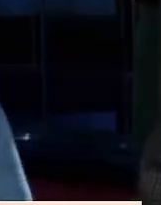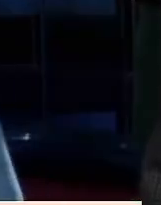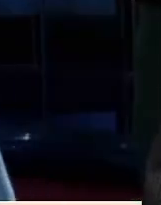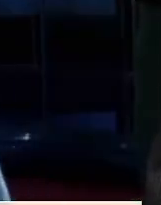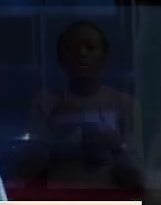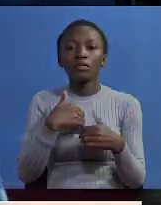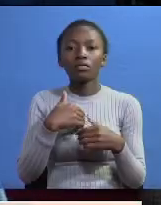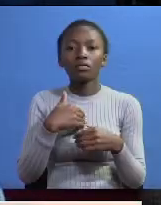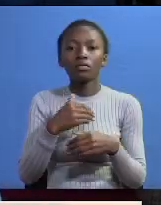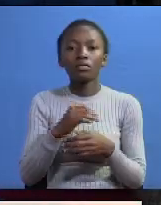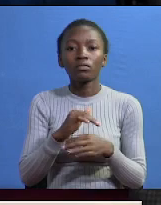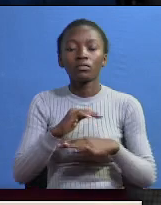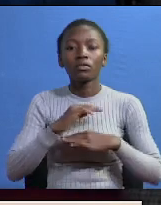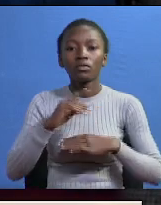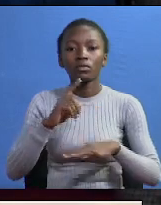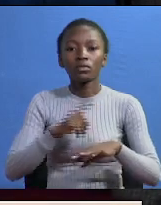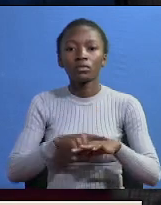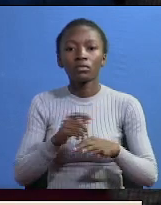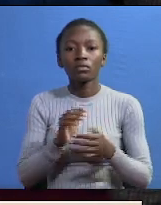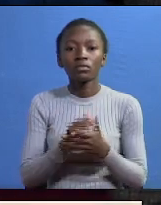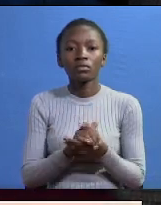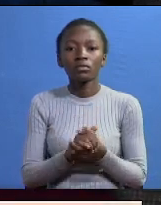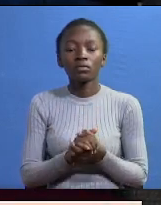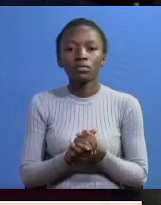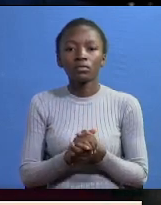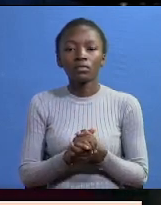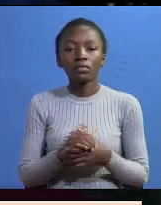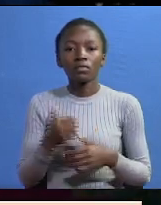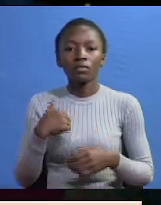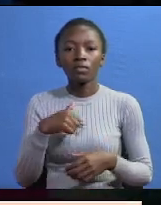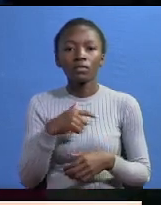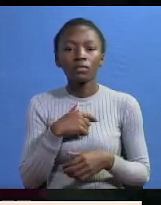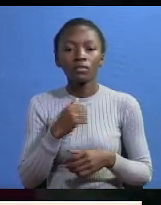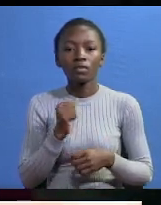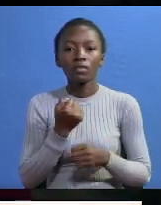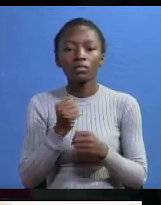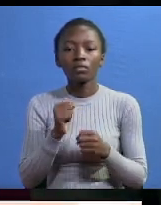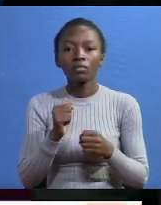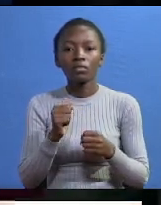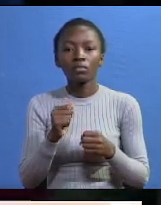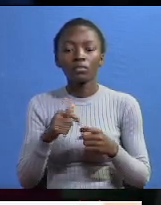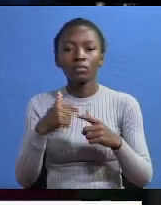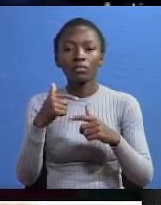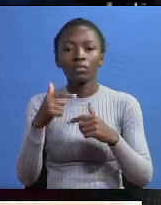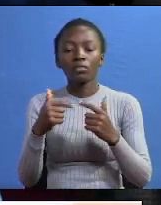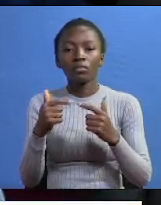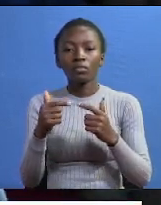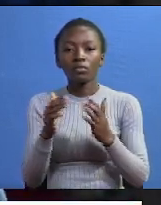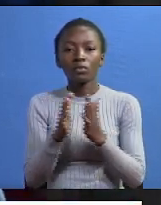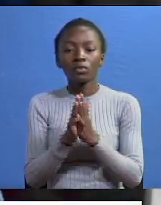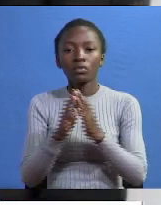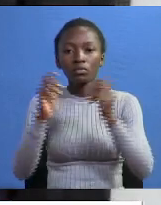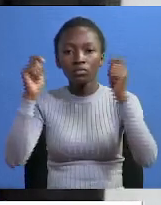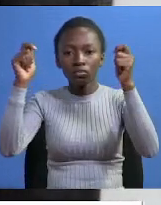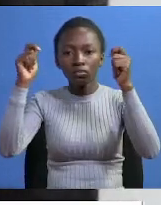Sisi hatuwezi kuchukuana na migomo ama tukaweza kutake part kwa migomo kwa sababu